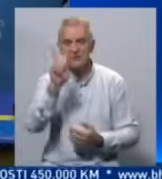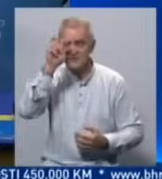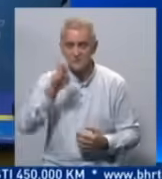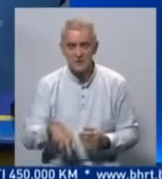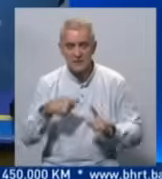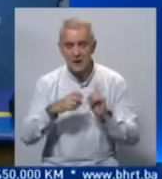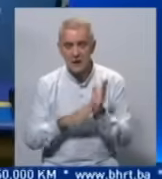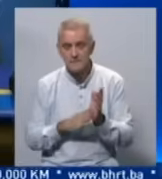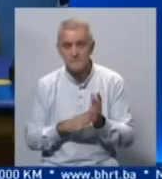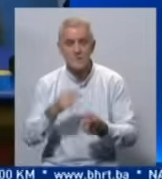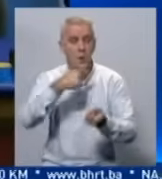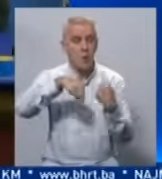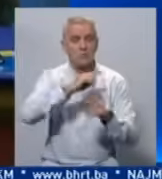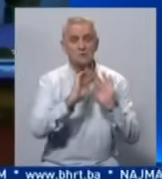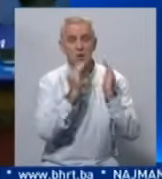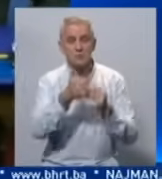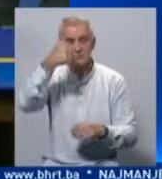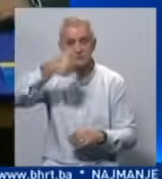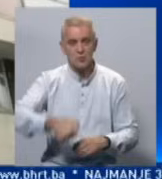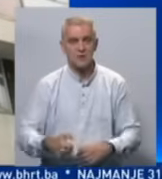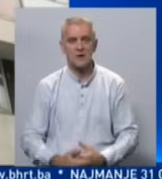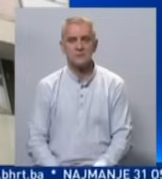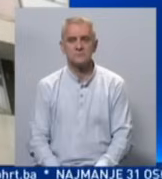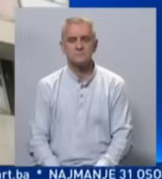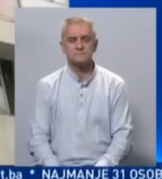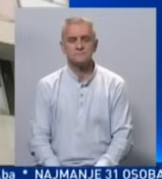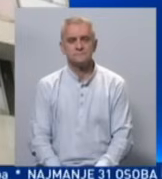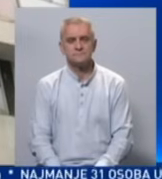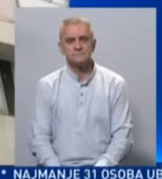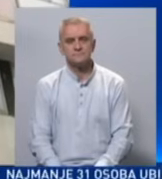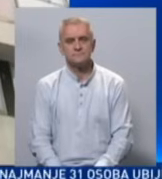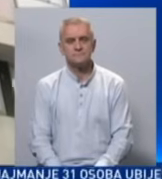200.000 maraka, a Obrtničkoj komori 100.000.